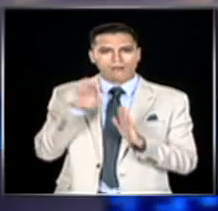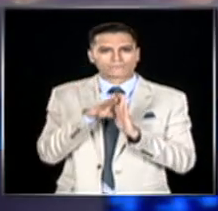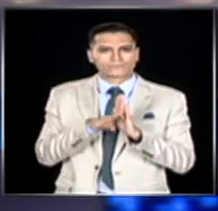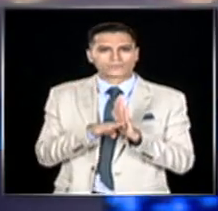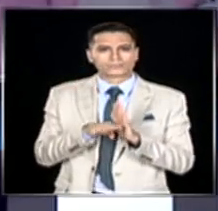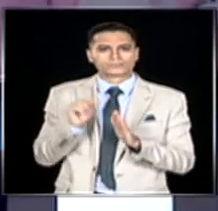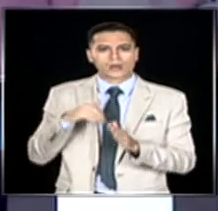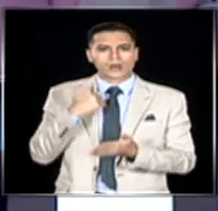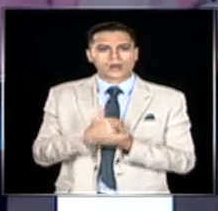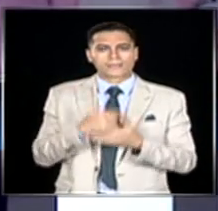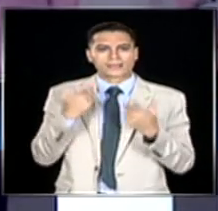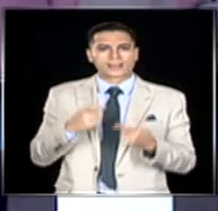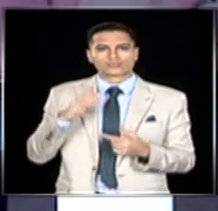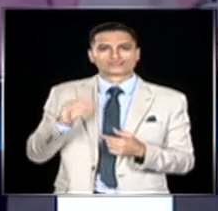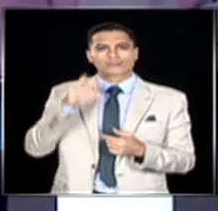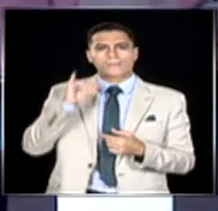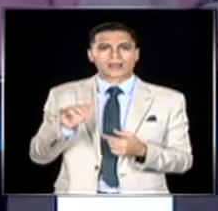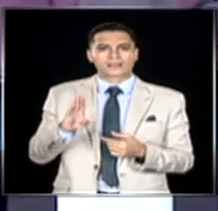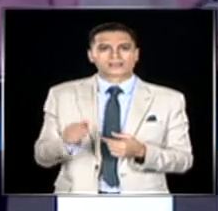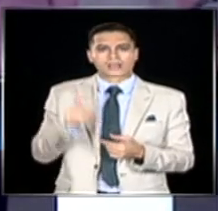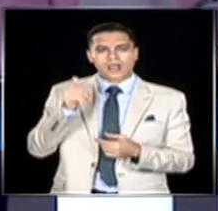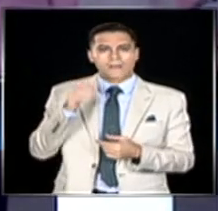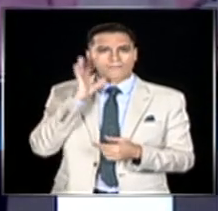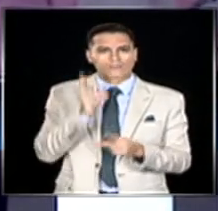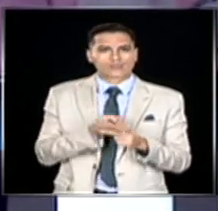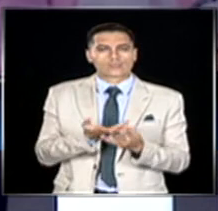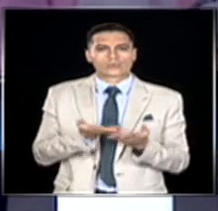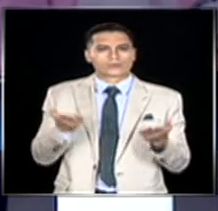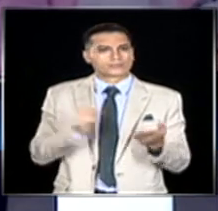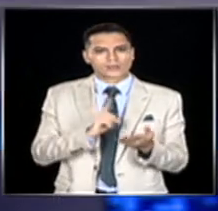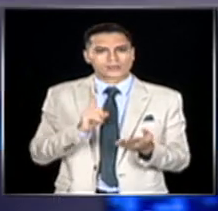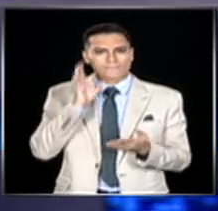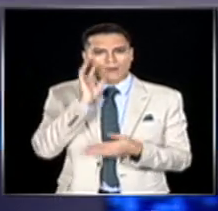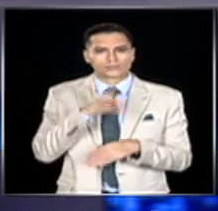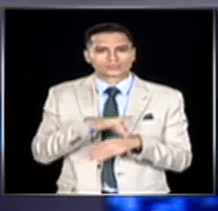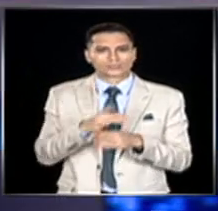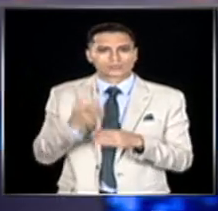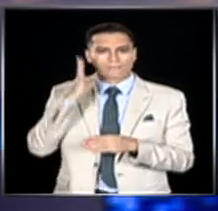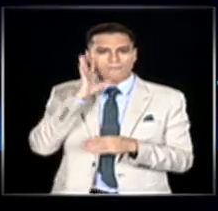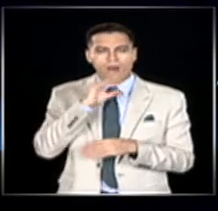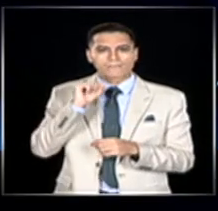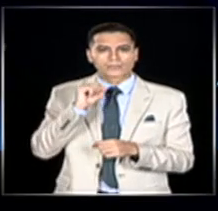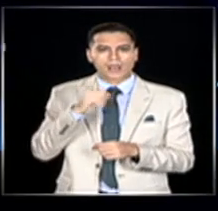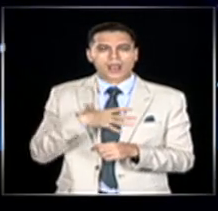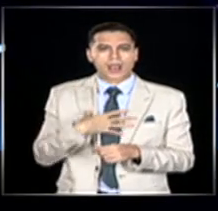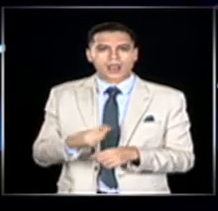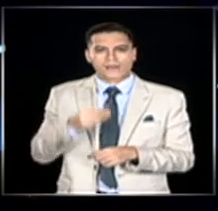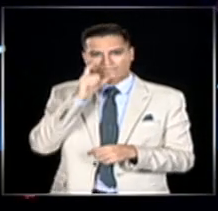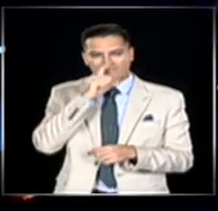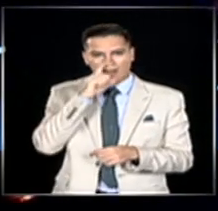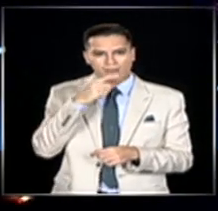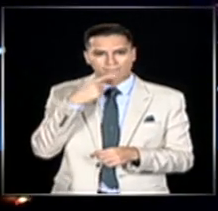جامايكا؟ جمهوري. غلط. من هو الاديب المصري المعاصر مؤلف روايه طبيب الرياف؟ محمد المسيانديل. صح. تربط قناه